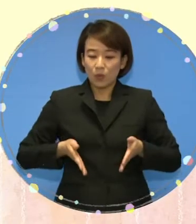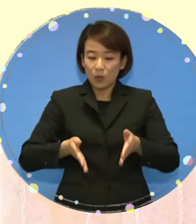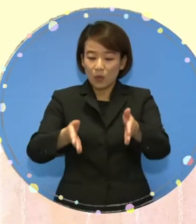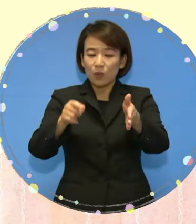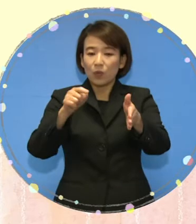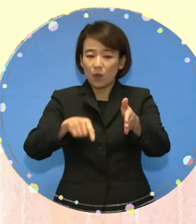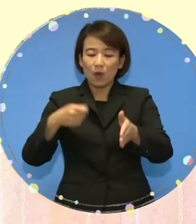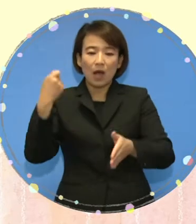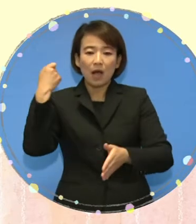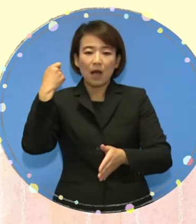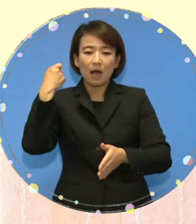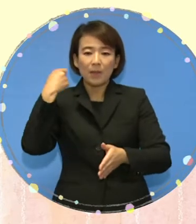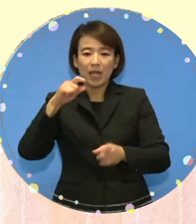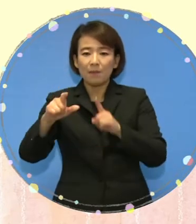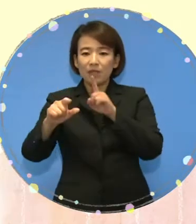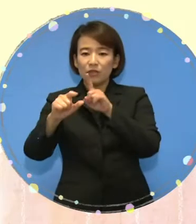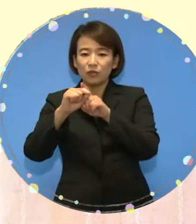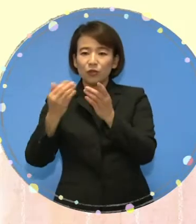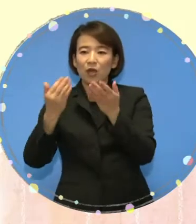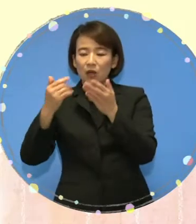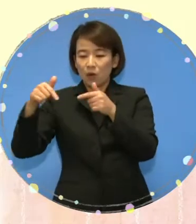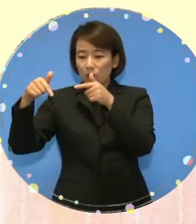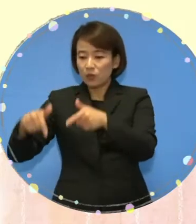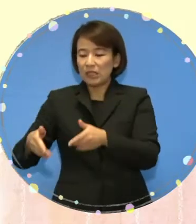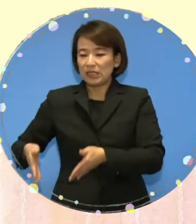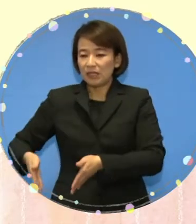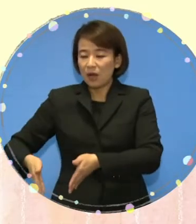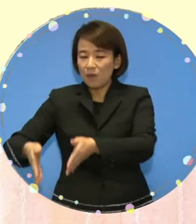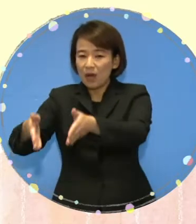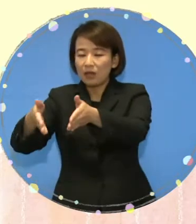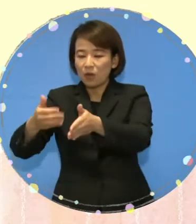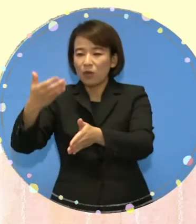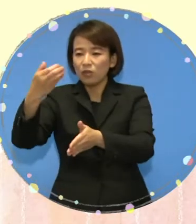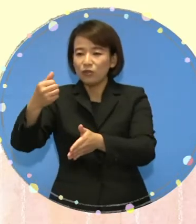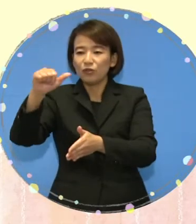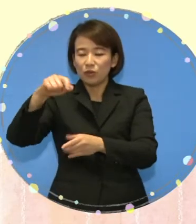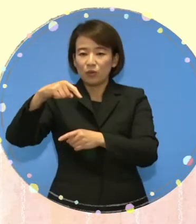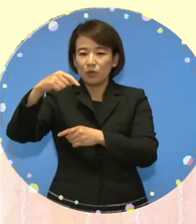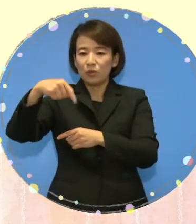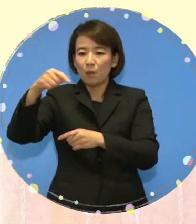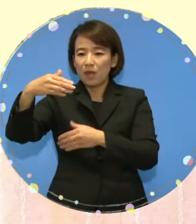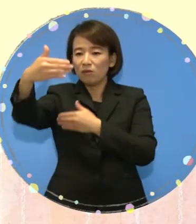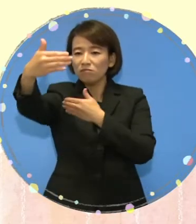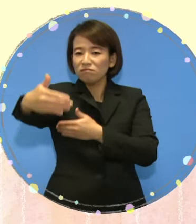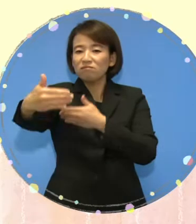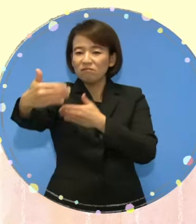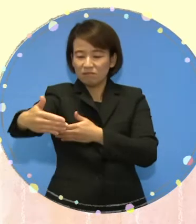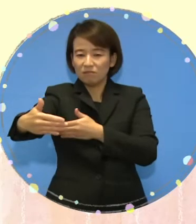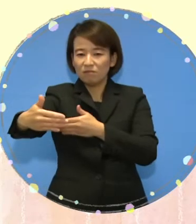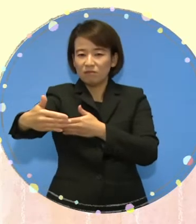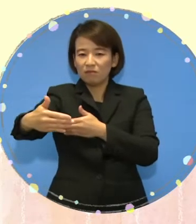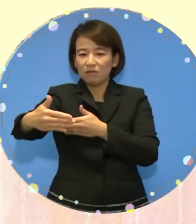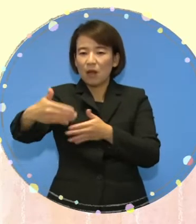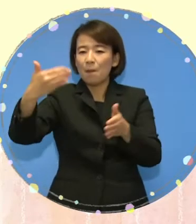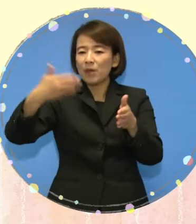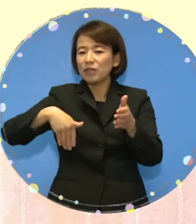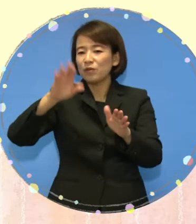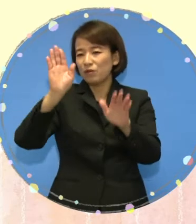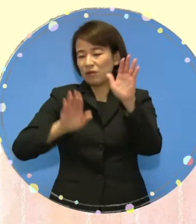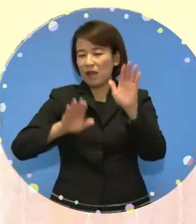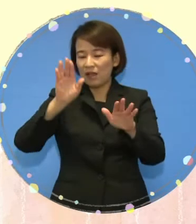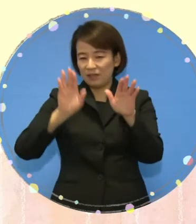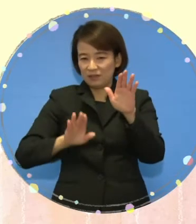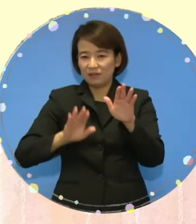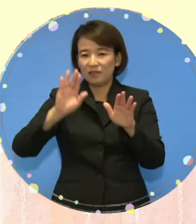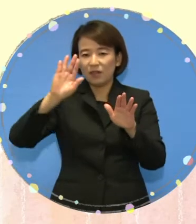つきましてはあ南中学校西側の約95メートル区間が未整備で残ったままになっておりましたが